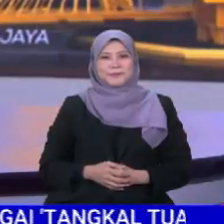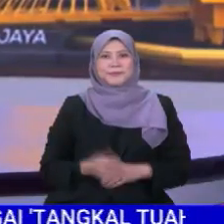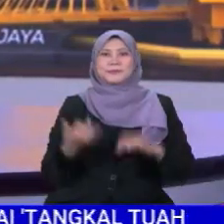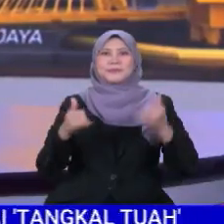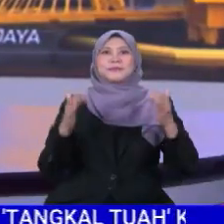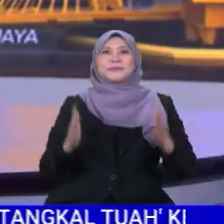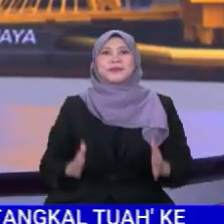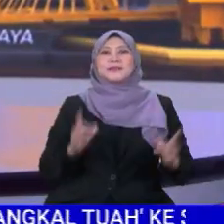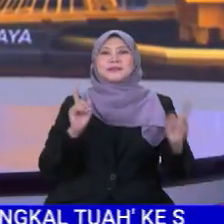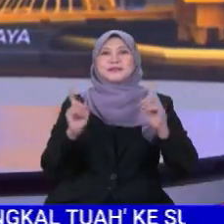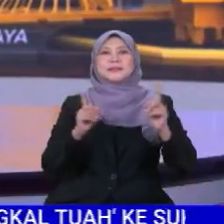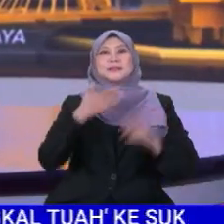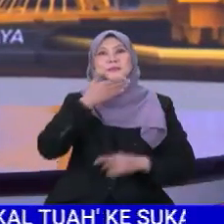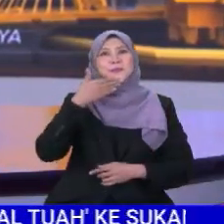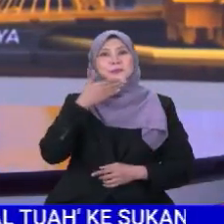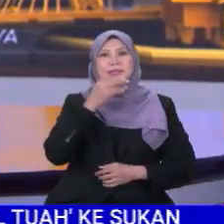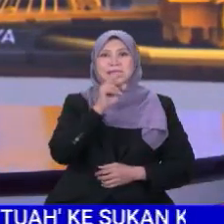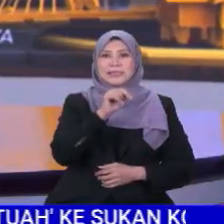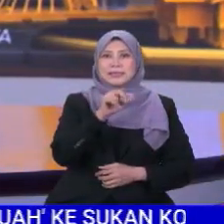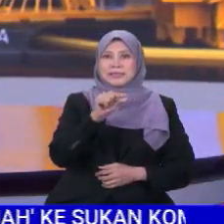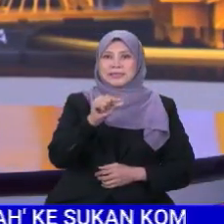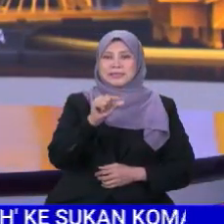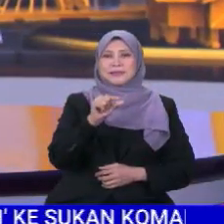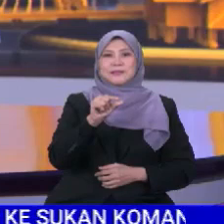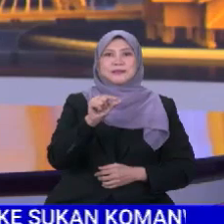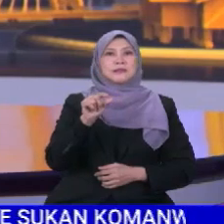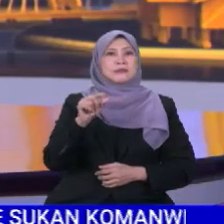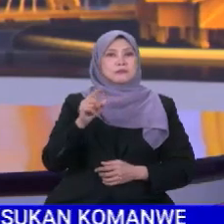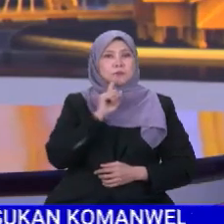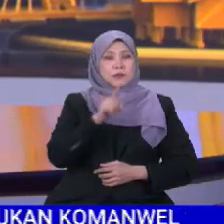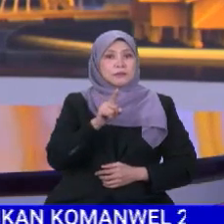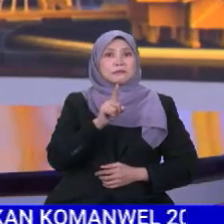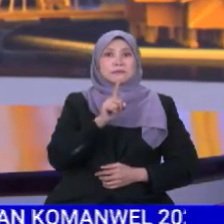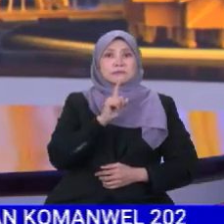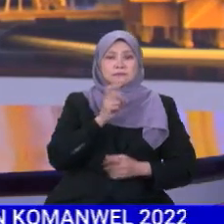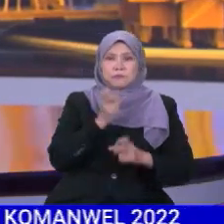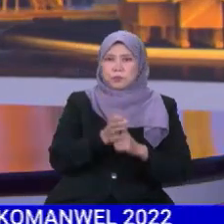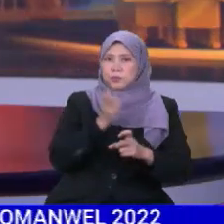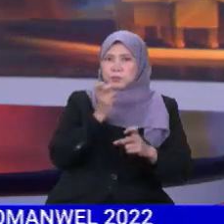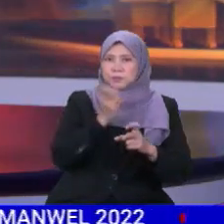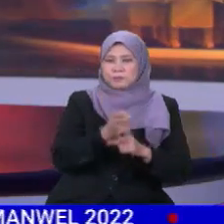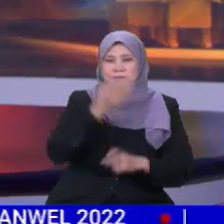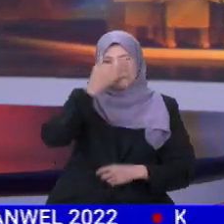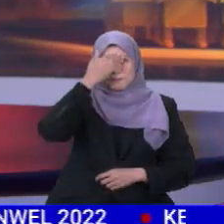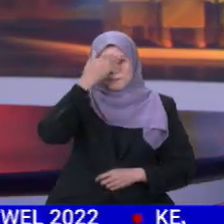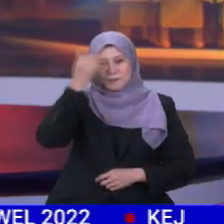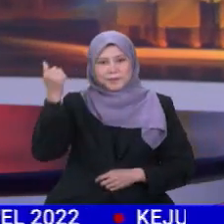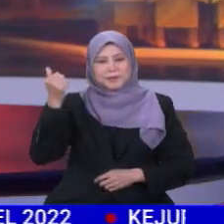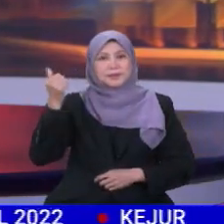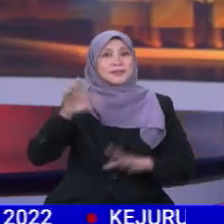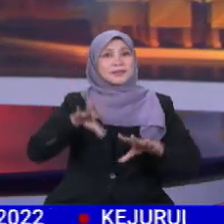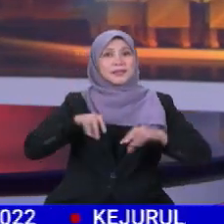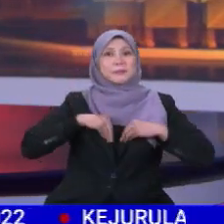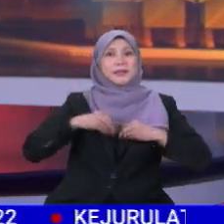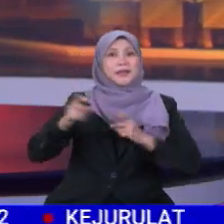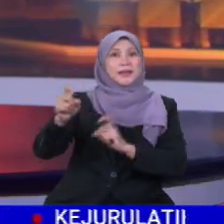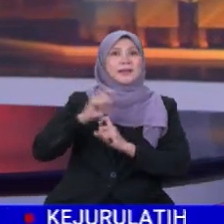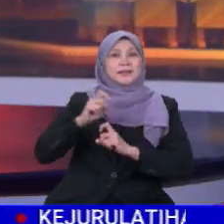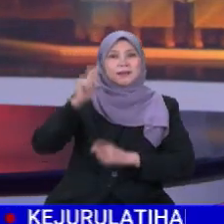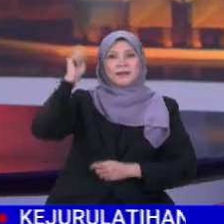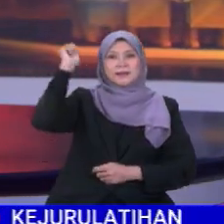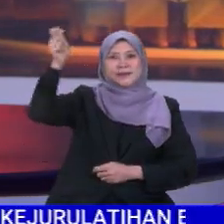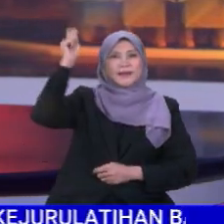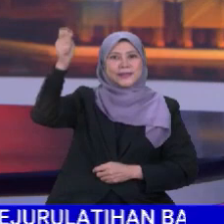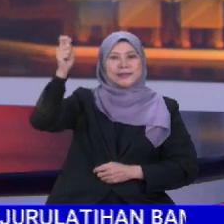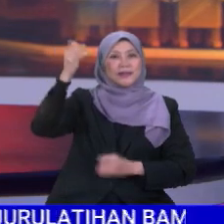Pemain persorangan muda negara Eng Zi Yong melalui detik yang pastinya sukar dilupakannya apabila menerima hadiah raket terakhir